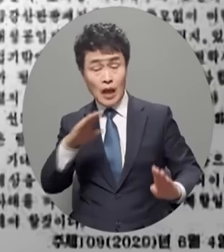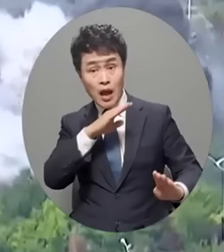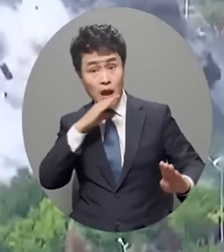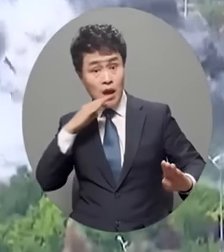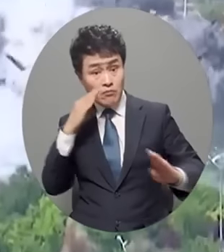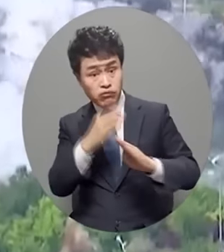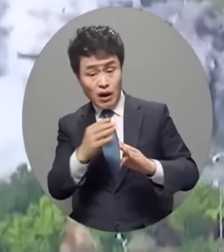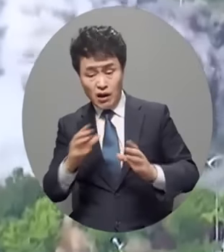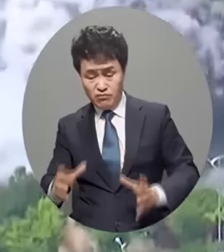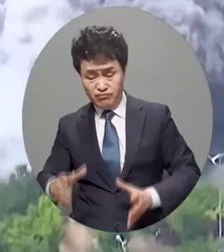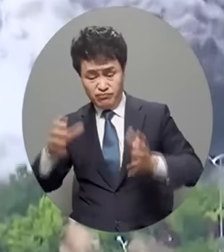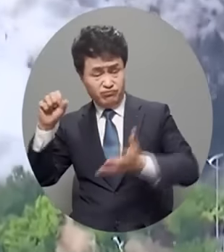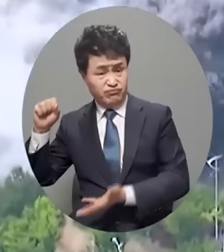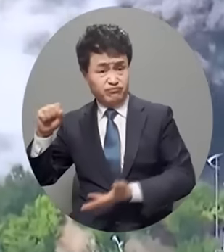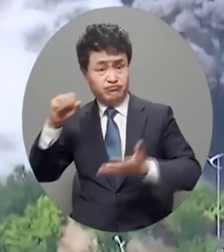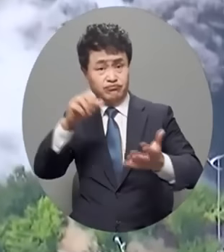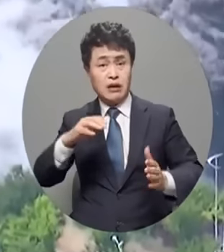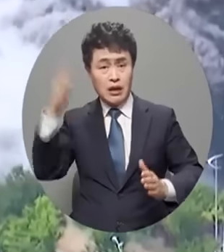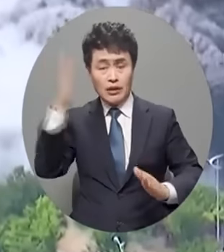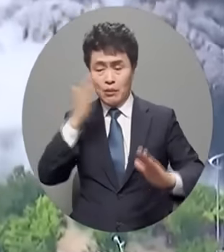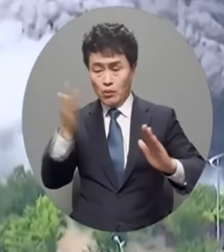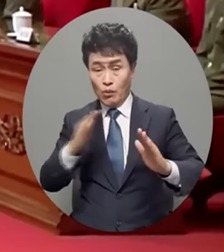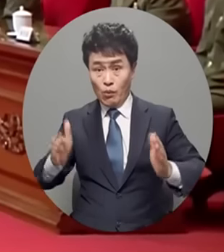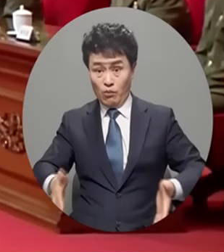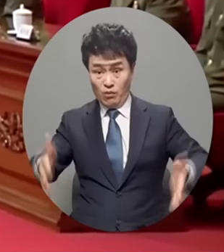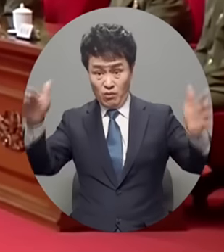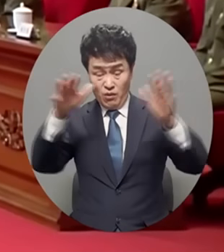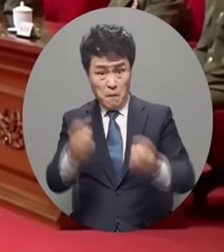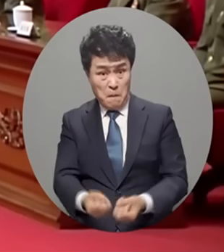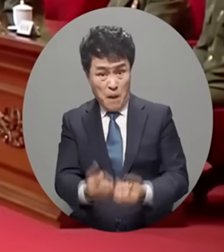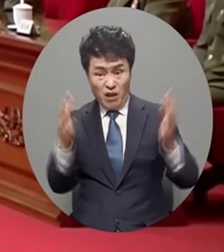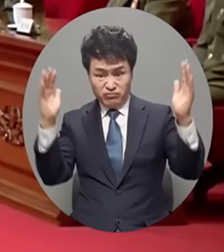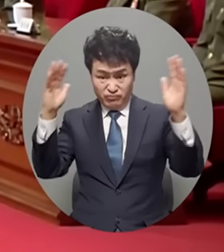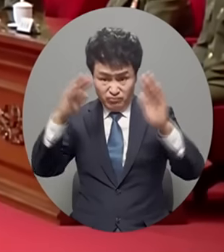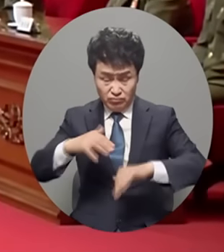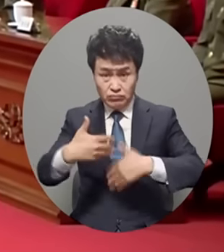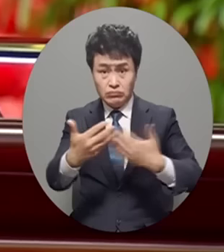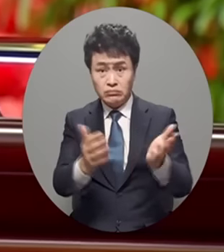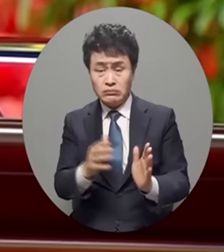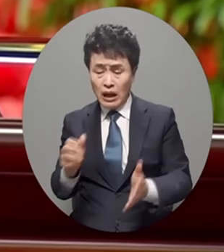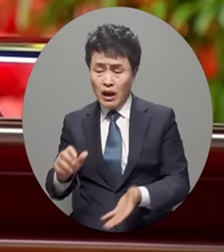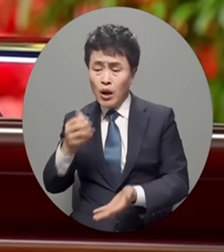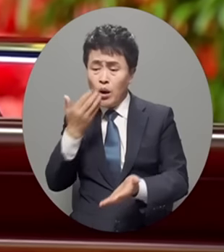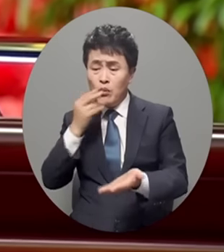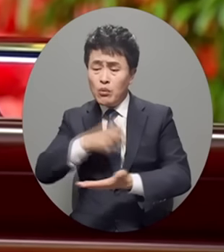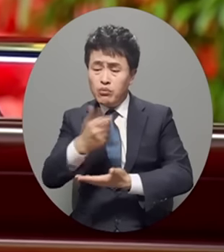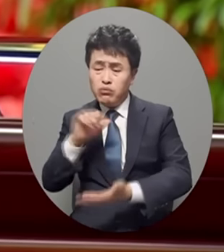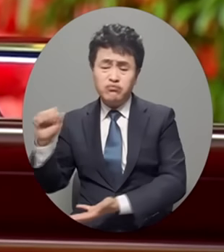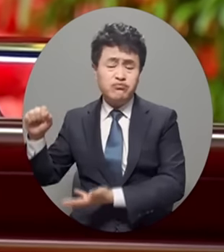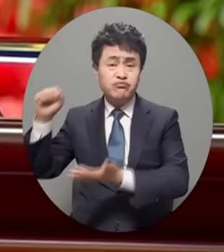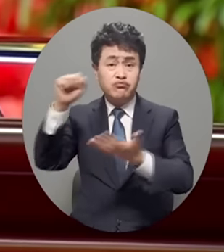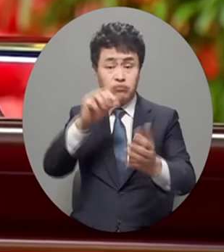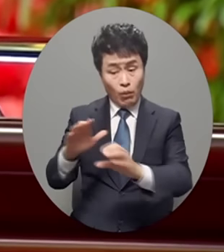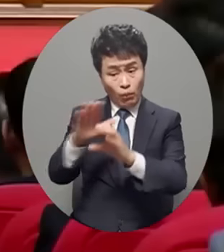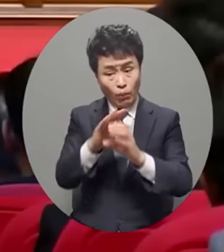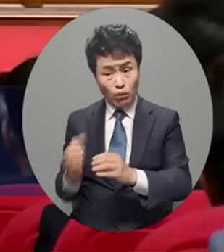담화는 남북 공동연락사무소 폭파로 이어졌고 대북 전단으로 코로나가 유입됐다며 보복 대응을 경고하기도